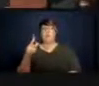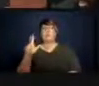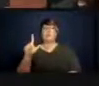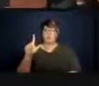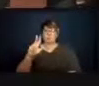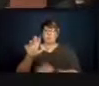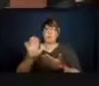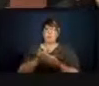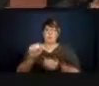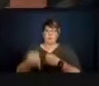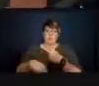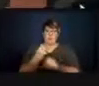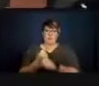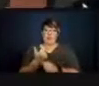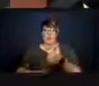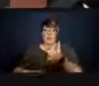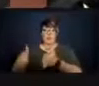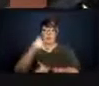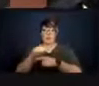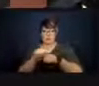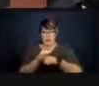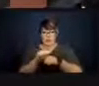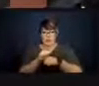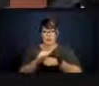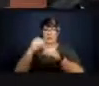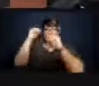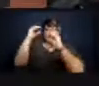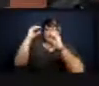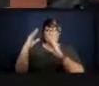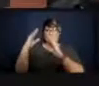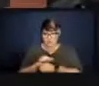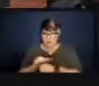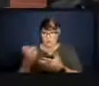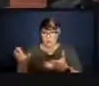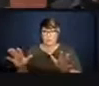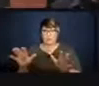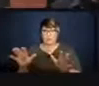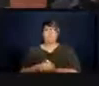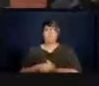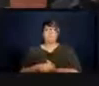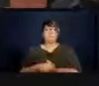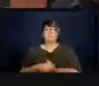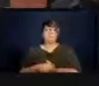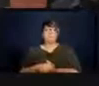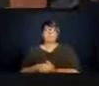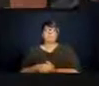Tuna mafunzo, tumeshamaliza mafunzo ya walimu